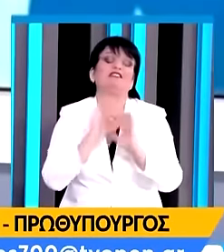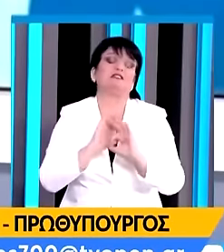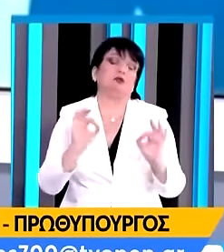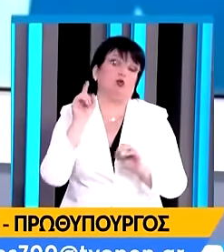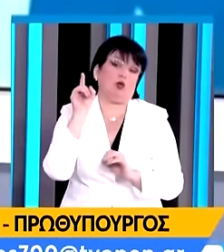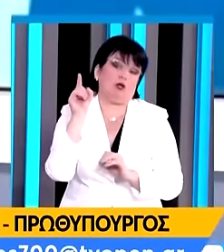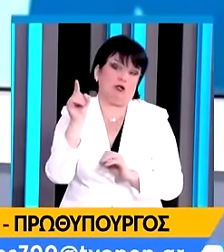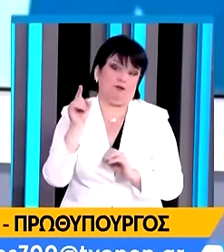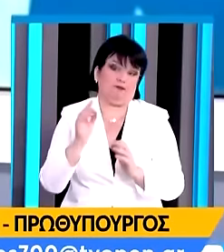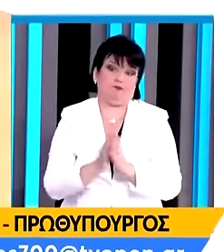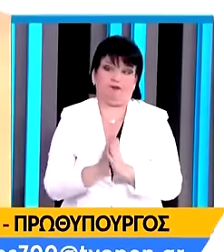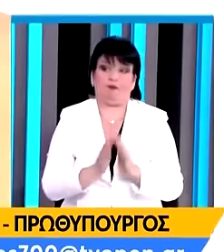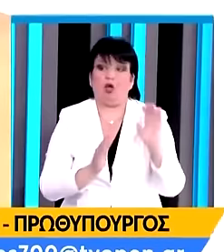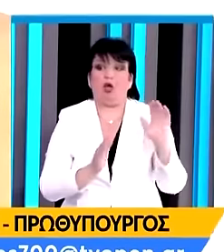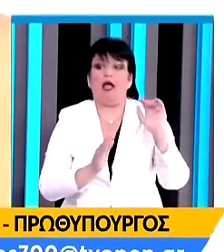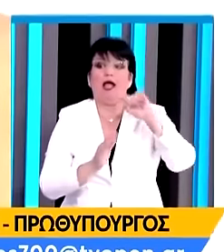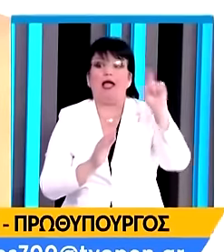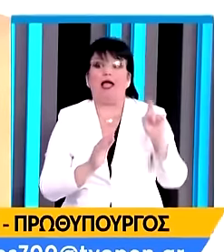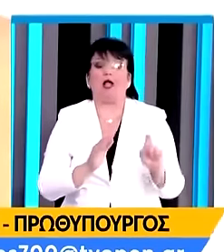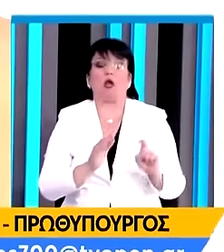Βουλή. Ερώτημα τελευταίο.